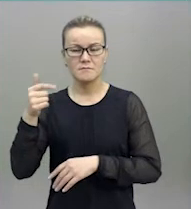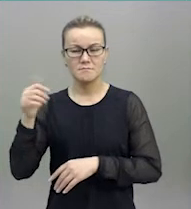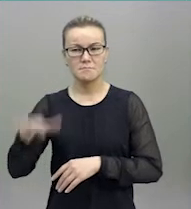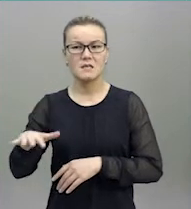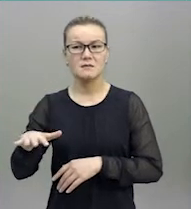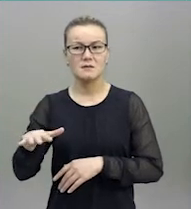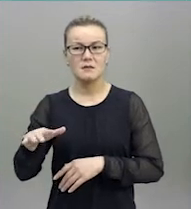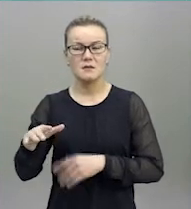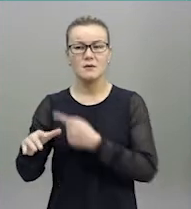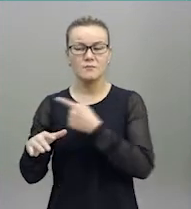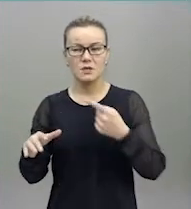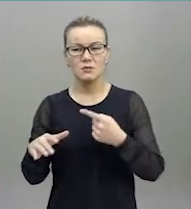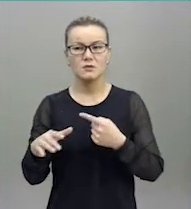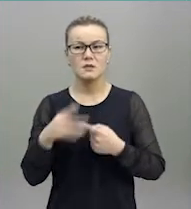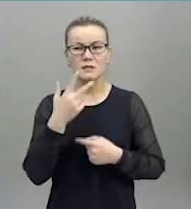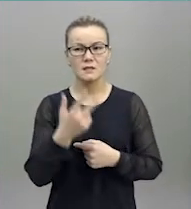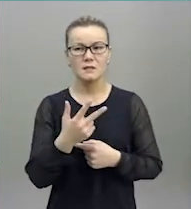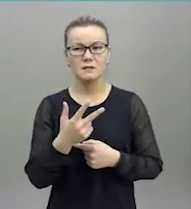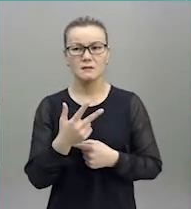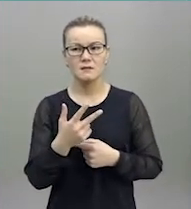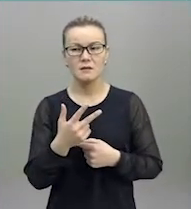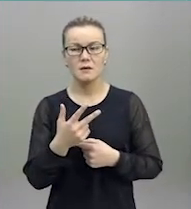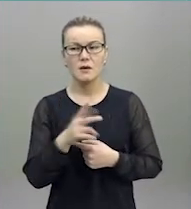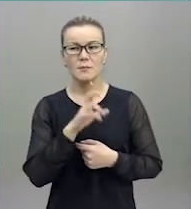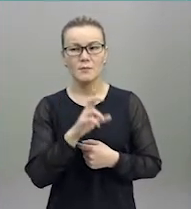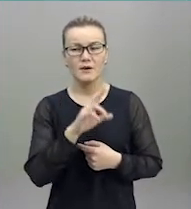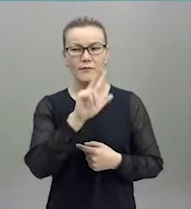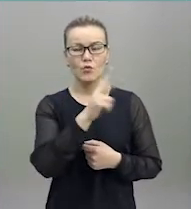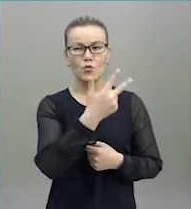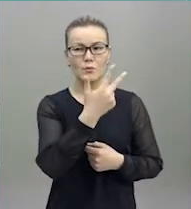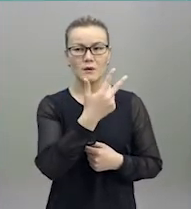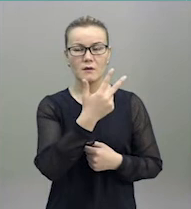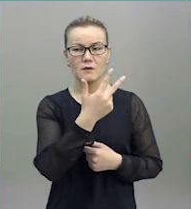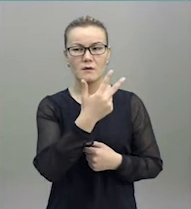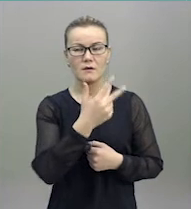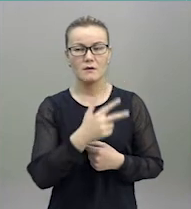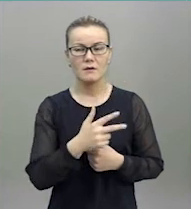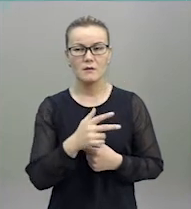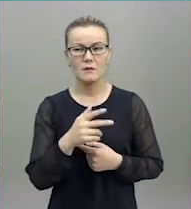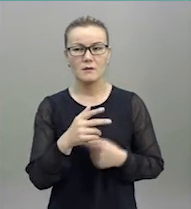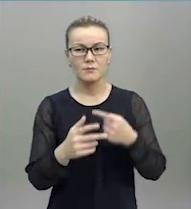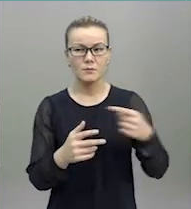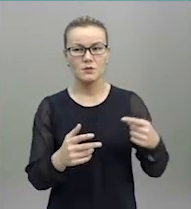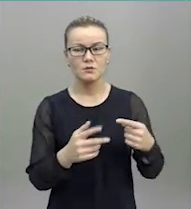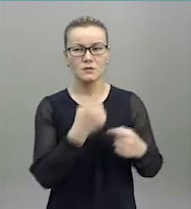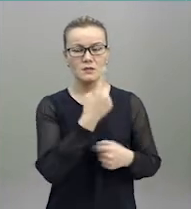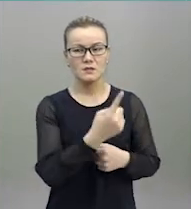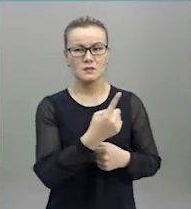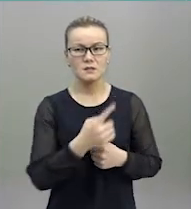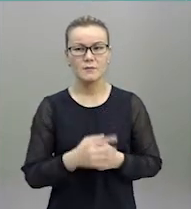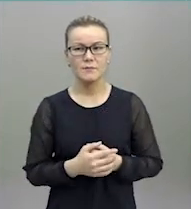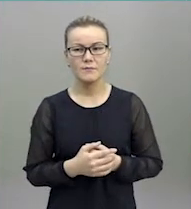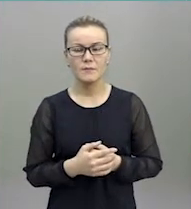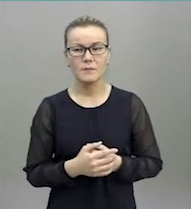значит минус 3 а b в кубе и минус единица